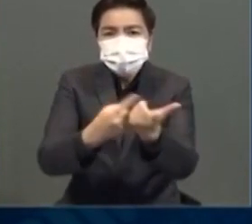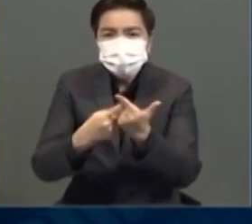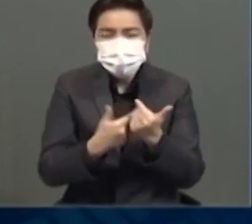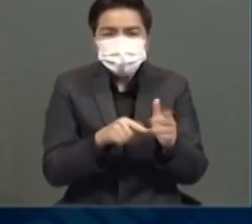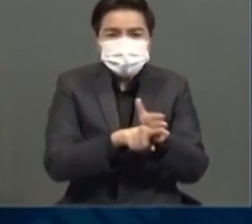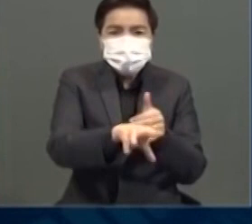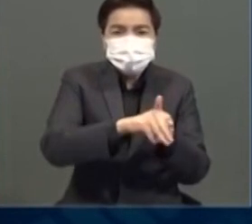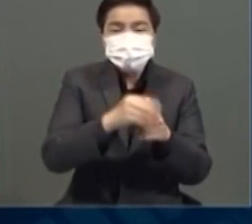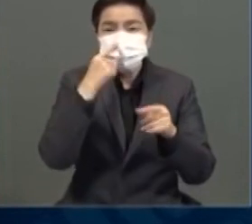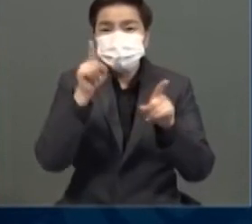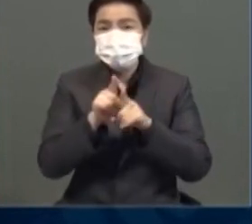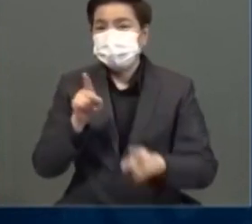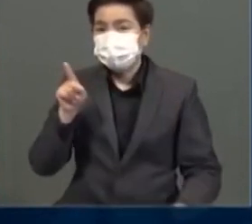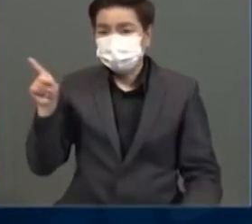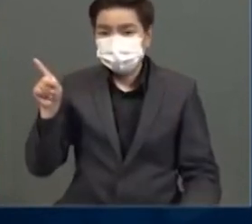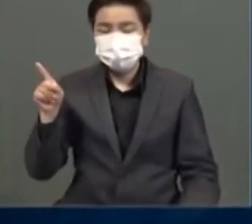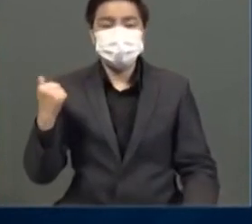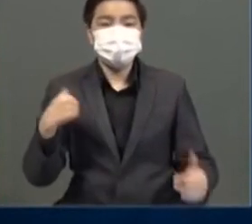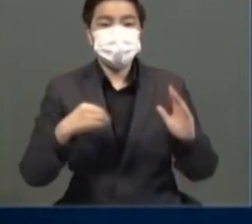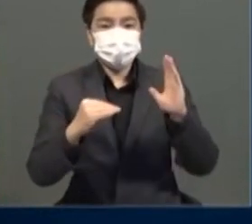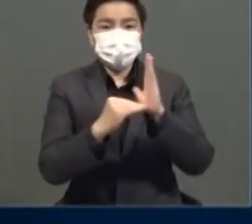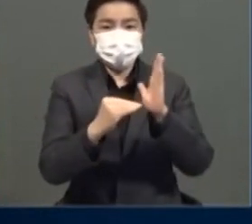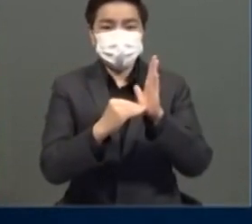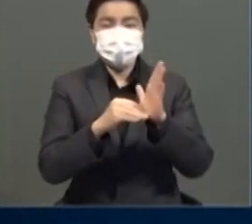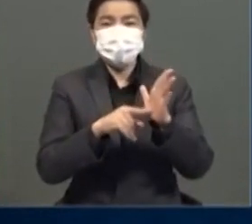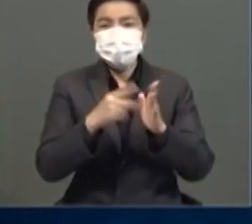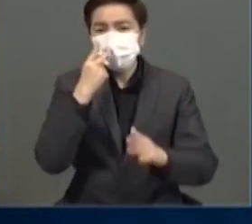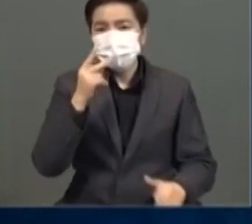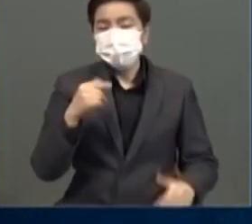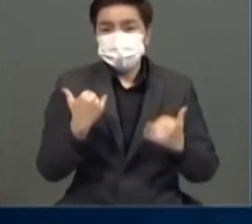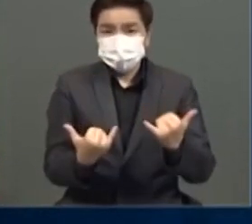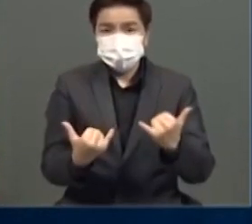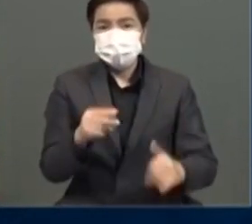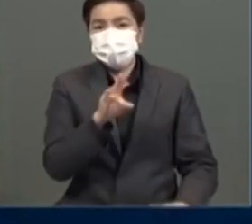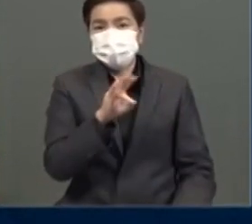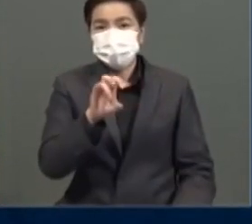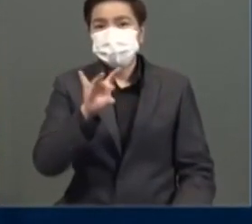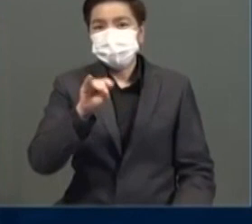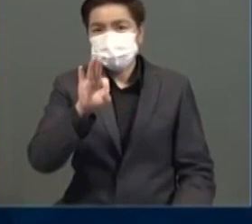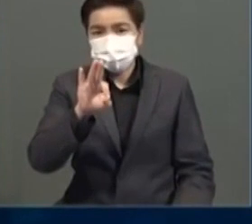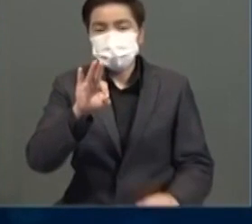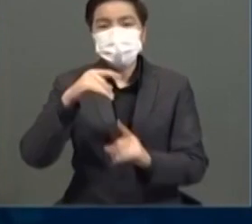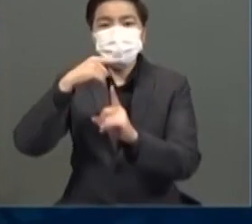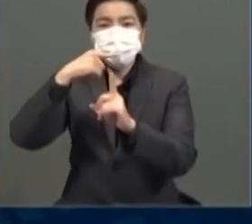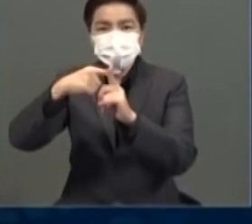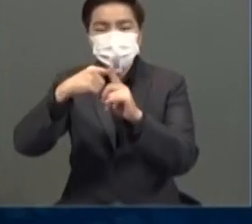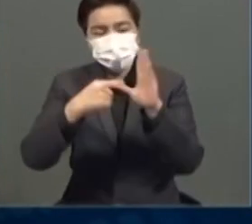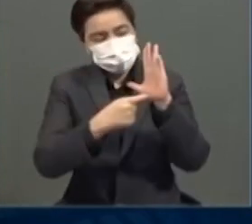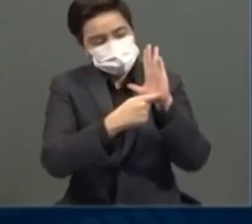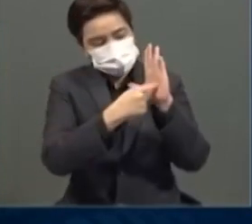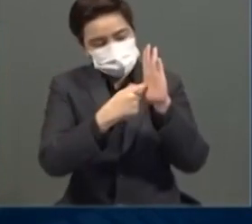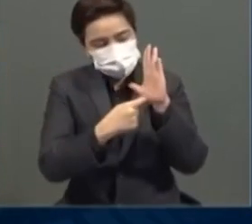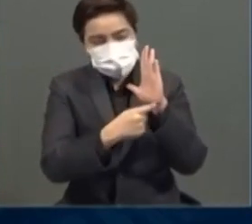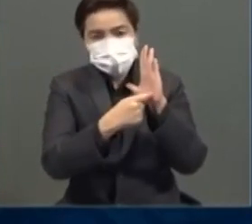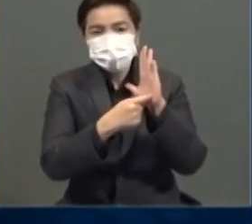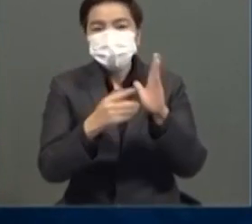อกจากนี้อยู่ที่นนทบุรีสุโขทัยจังหวัดละ2รายปทุมธานีระยองยะลาอยุธยาประจวบคีรีขันธ์นคร